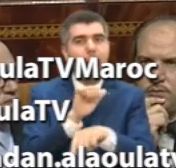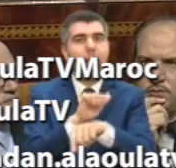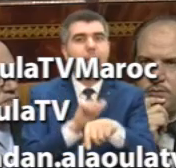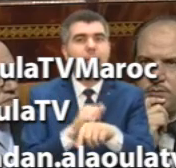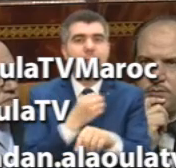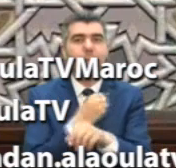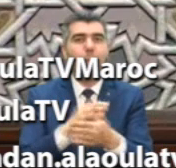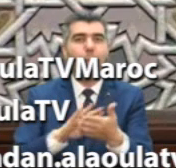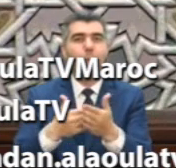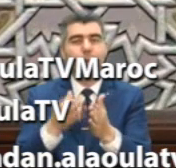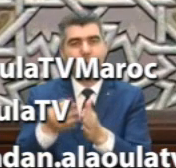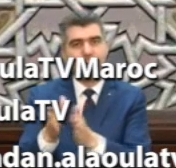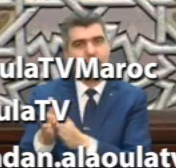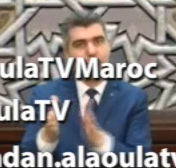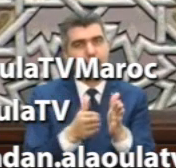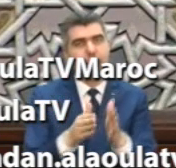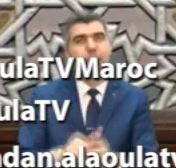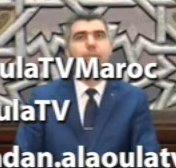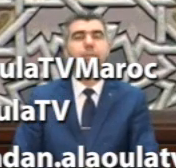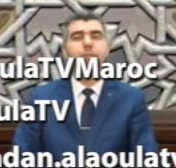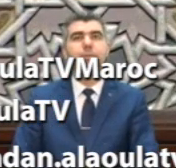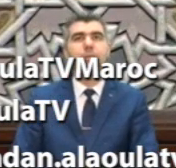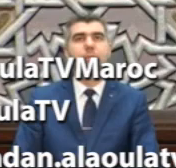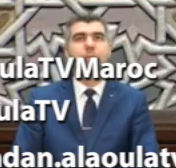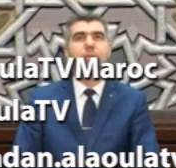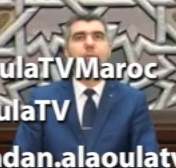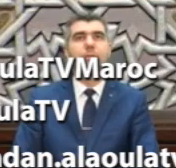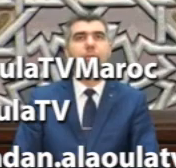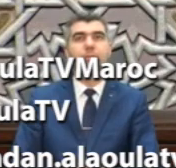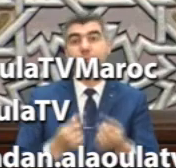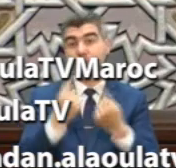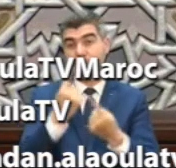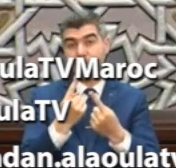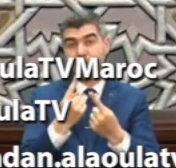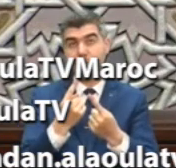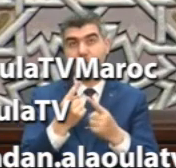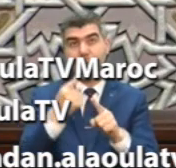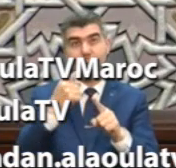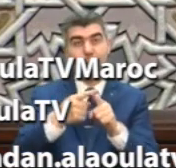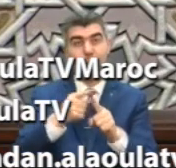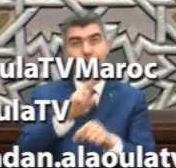وشكرا. شكرا السيد النائب. تعقيب إضافي؟